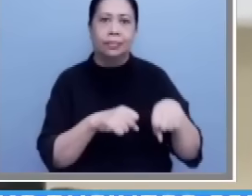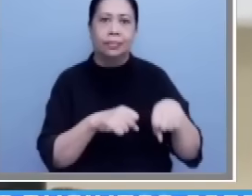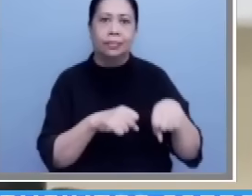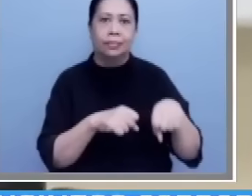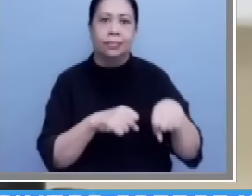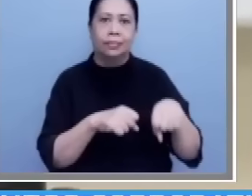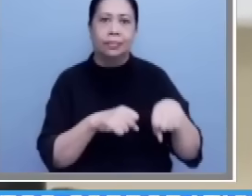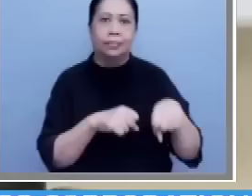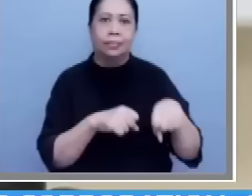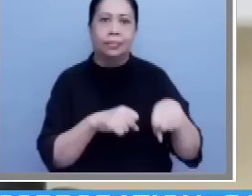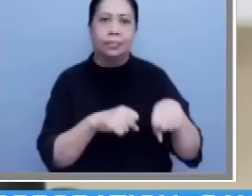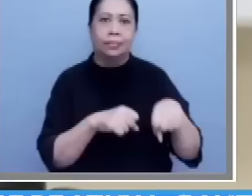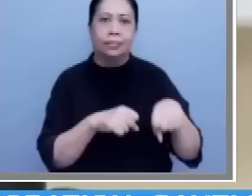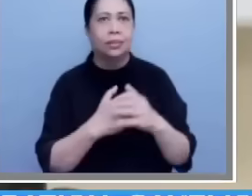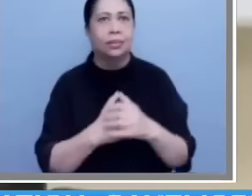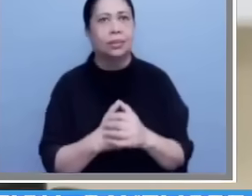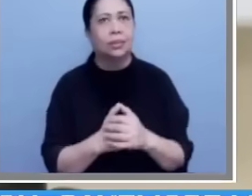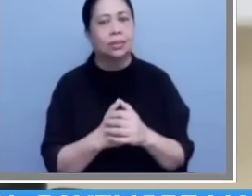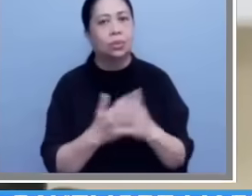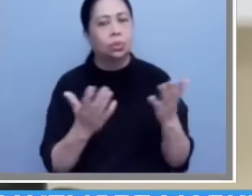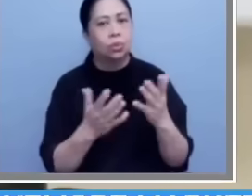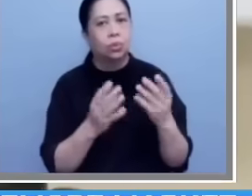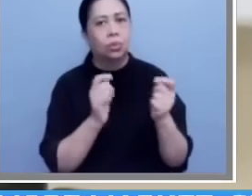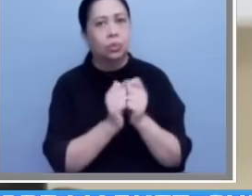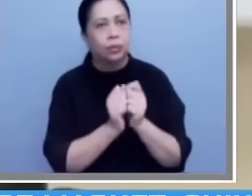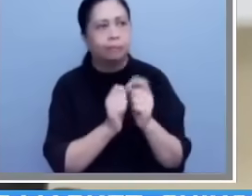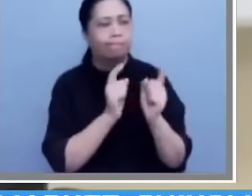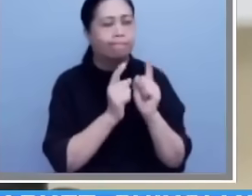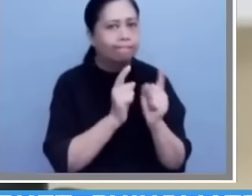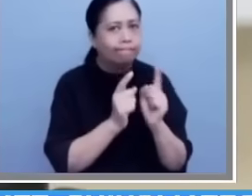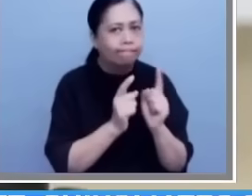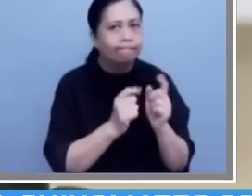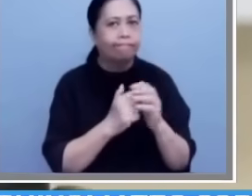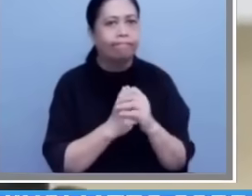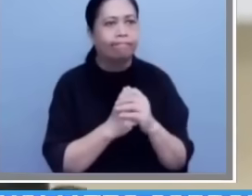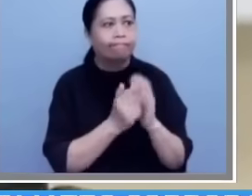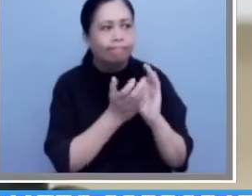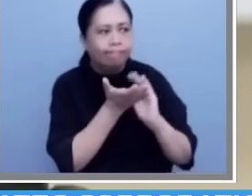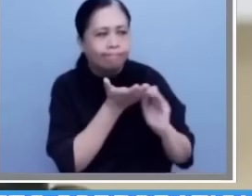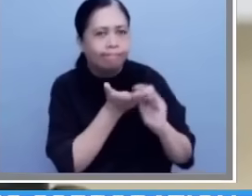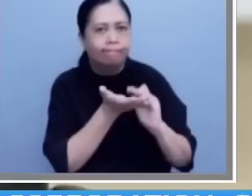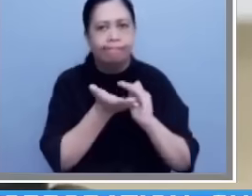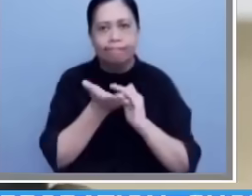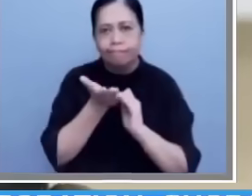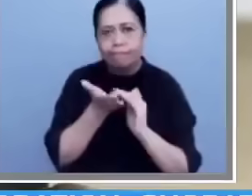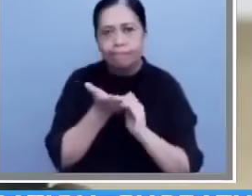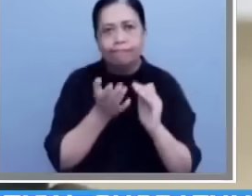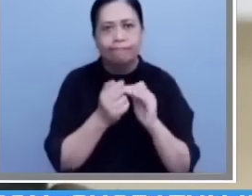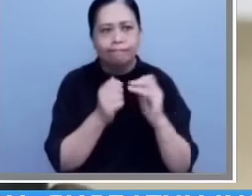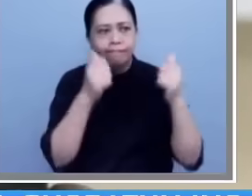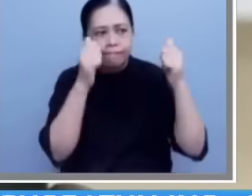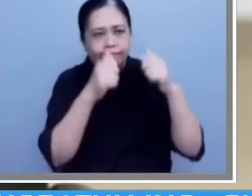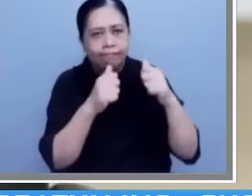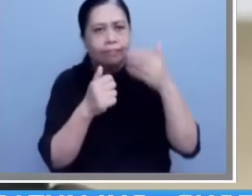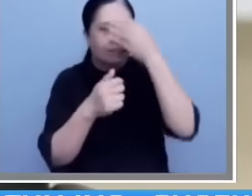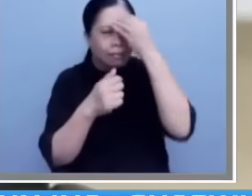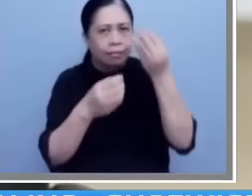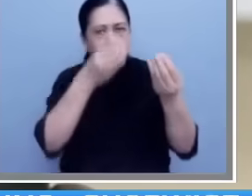sa kung saan kami ay nagkausap, nagkapatawaran at nagkasundong kalimutan ang